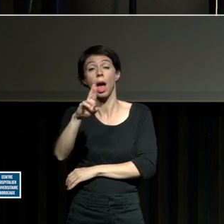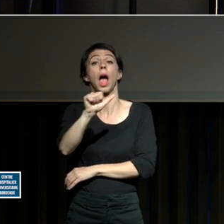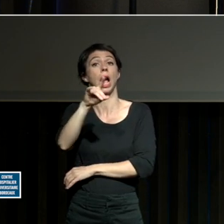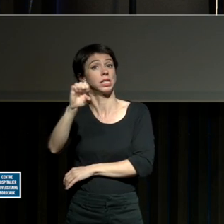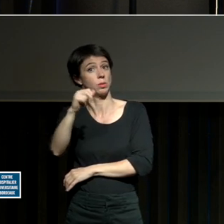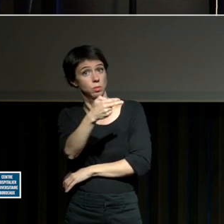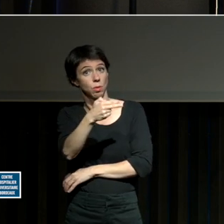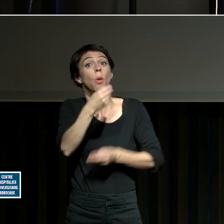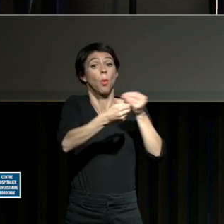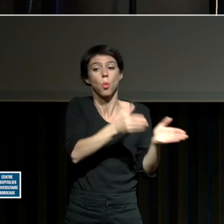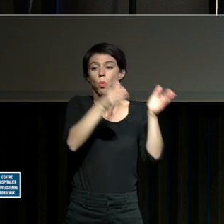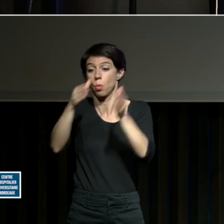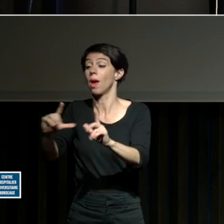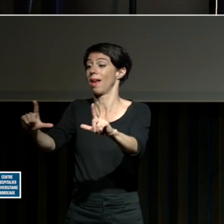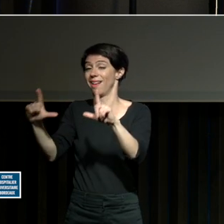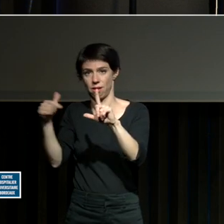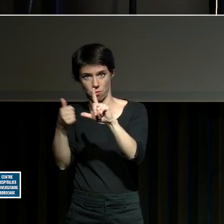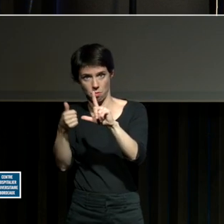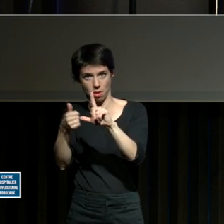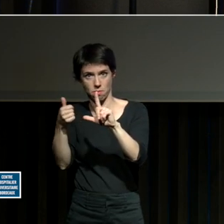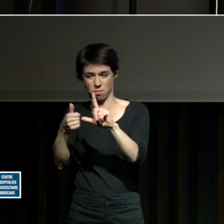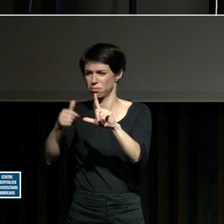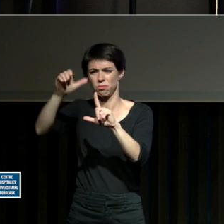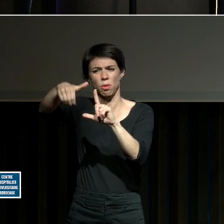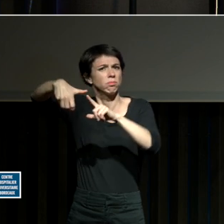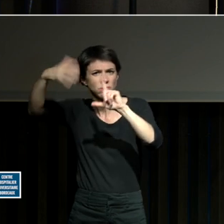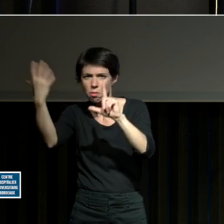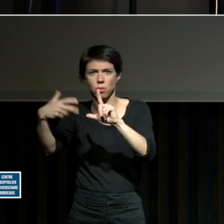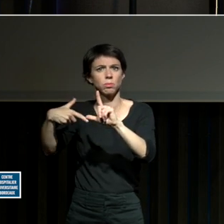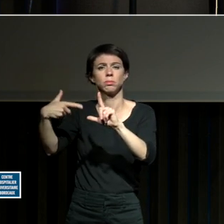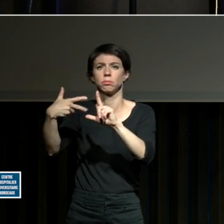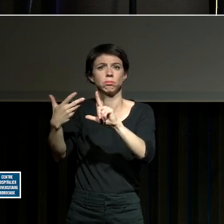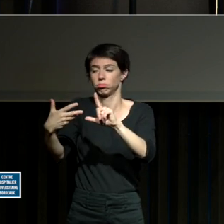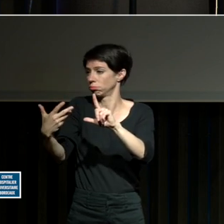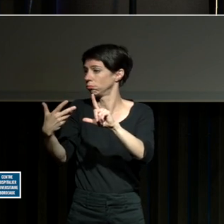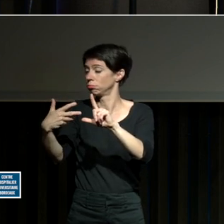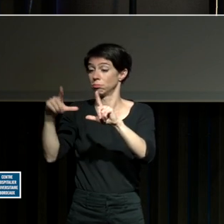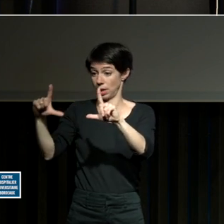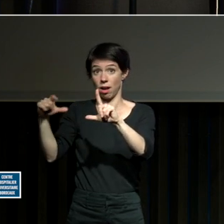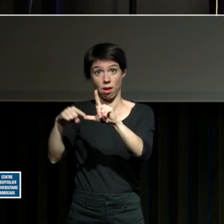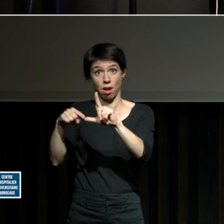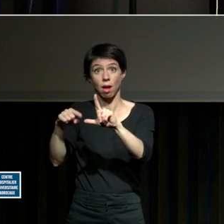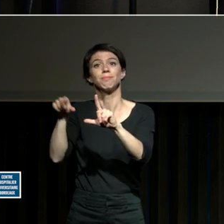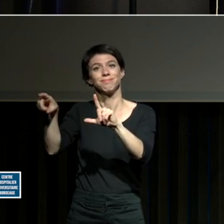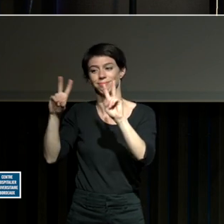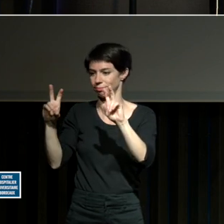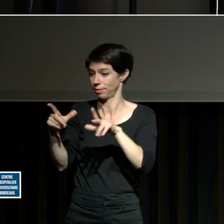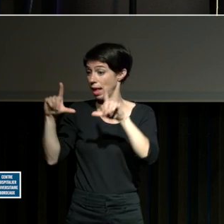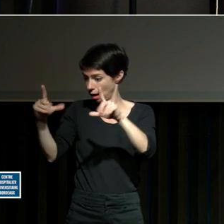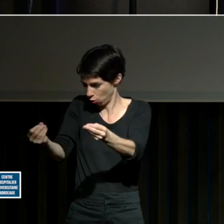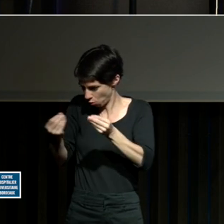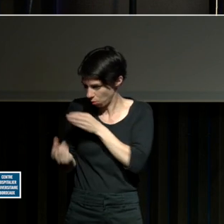de leur contenu, donc au support finalement de l'outil numérique, à ce moment-là, on parle d'addiction aux écrans, ou bien